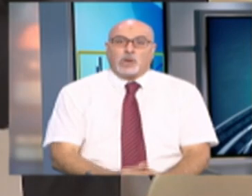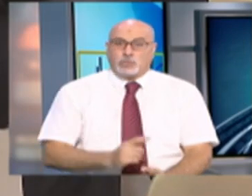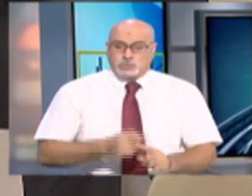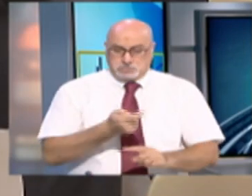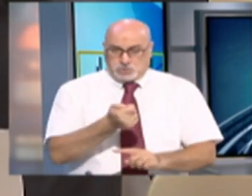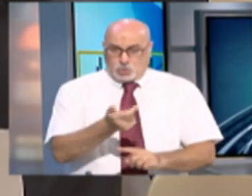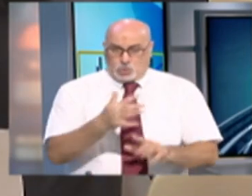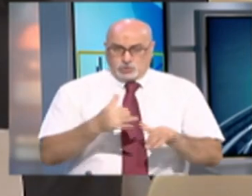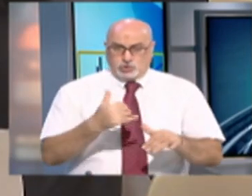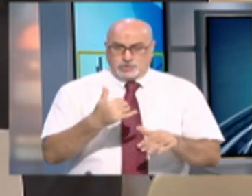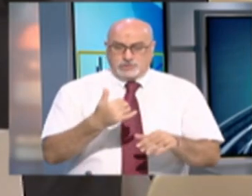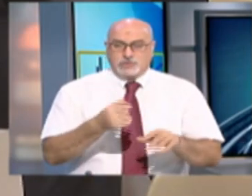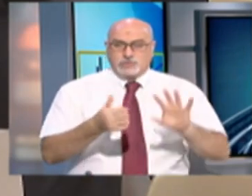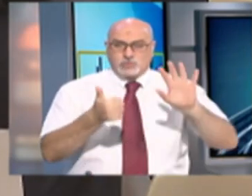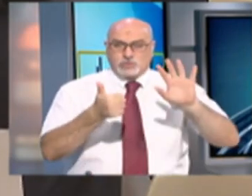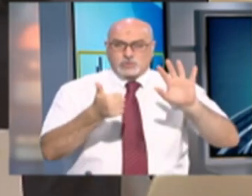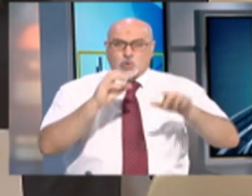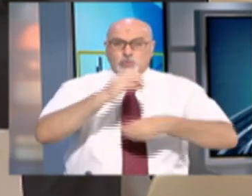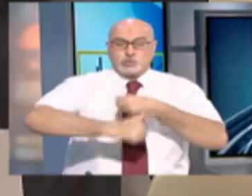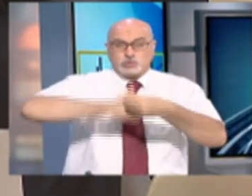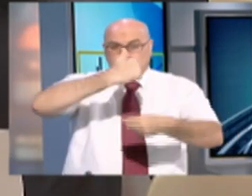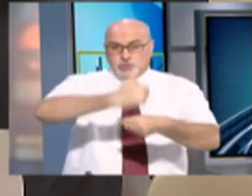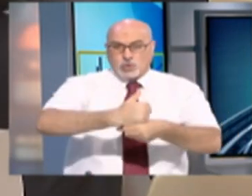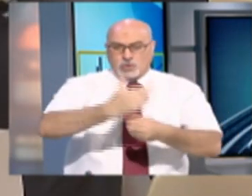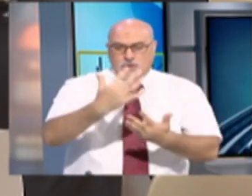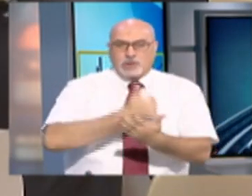احتفال بالذكرى 60 لاسترجاع السيادة الوطنية.